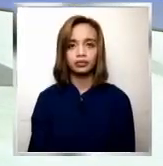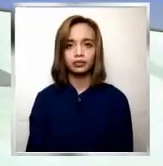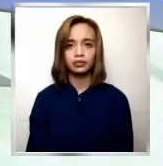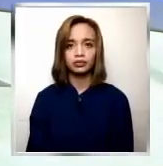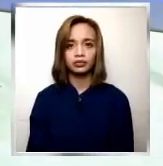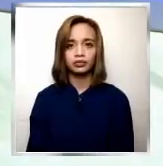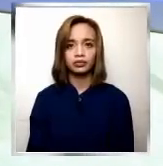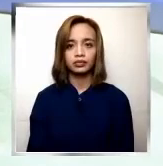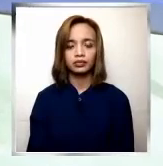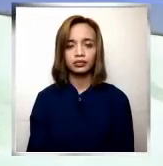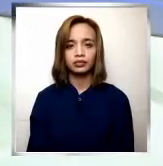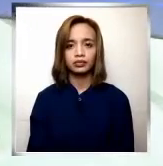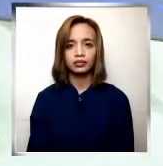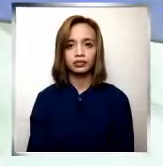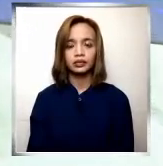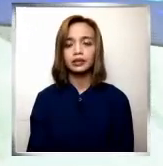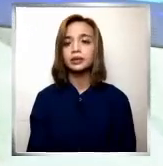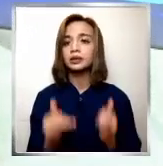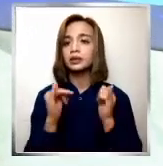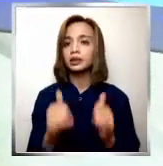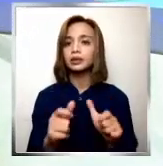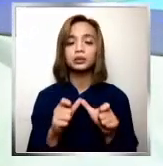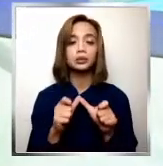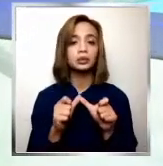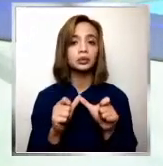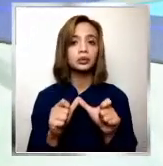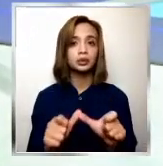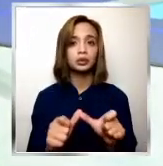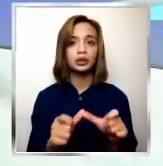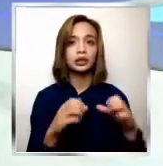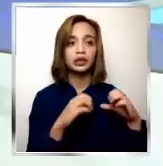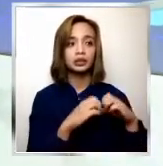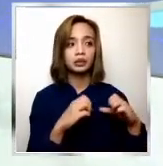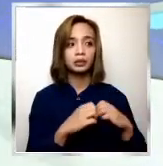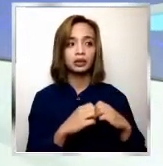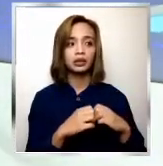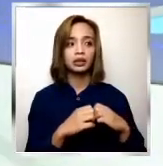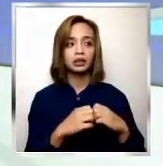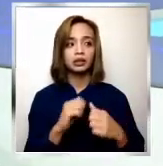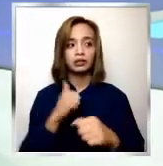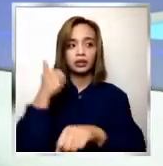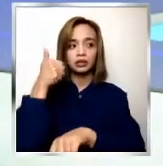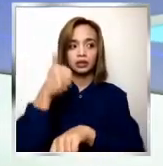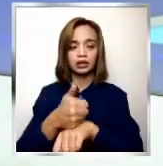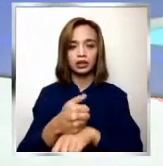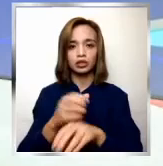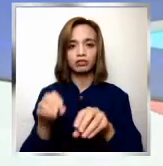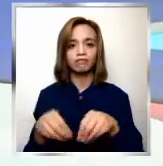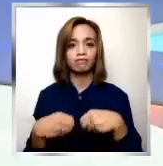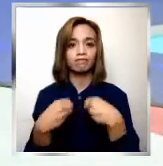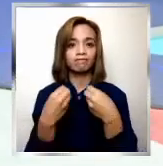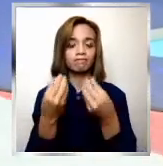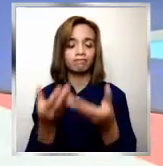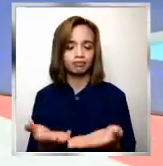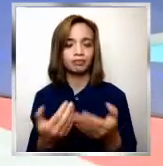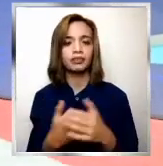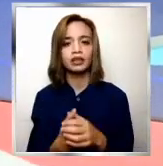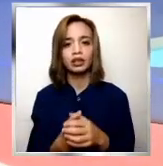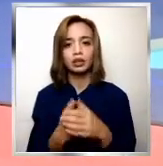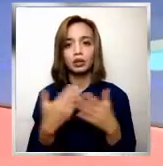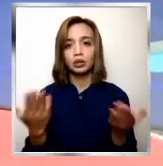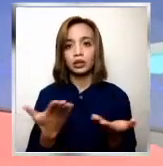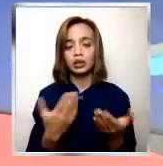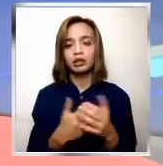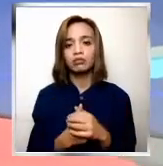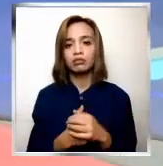Kapuso, tuloy-tuloy po ang pamamahagi ng GMA Kapuso Foundation ng tulong sa mga nasalanta ng Bagyong Maring sa Northern Luzon, lalo na